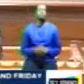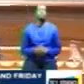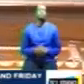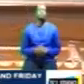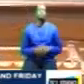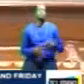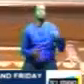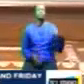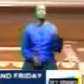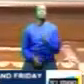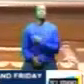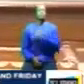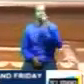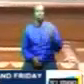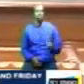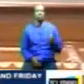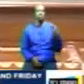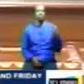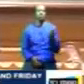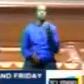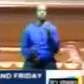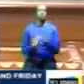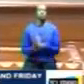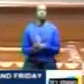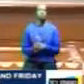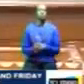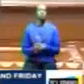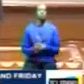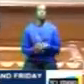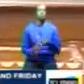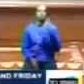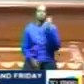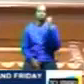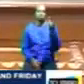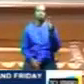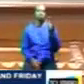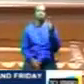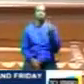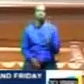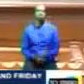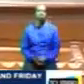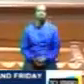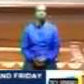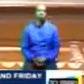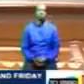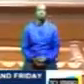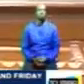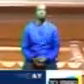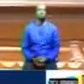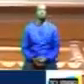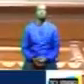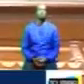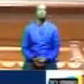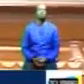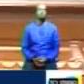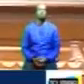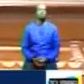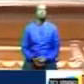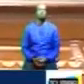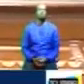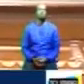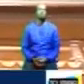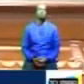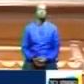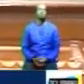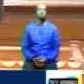Nous devons simplement. Tunapasha tu kwa namna ya mwepesi. Comprendre. Kuelewa. Qu'il ne s'agit pas de grandes choses que